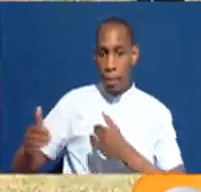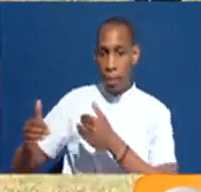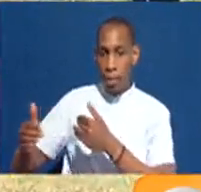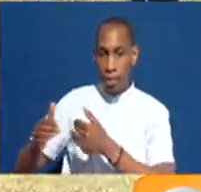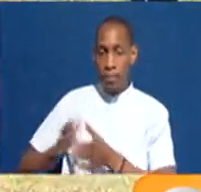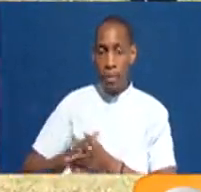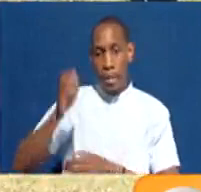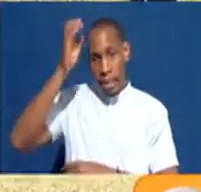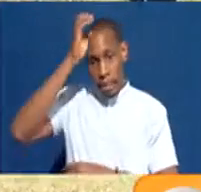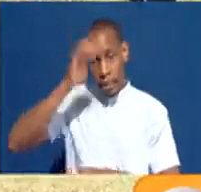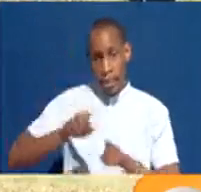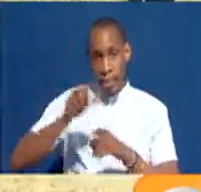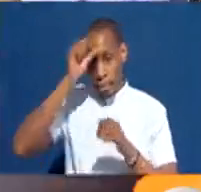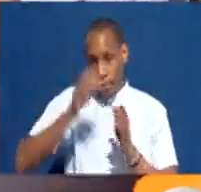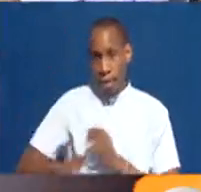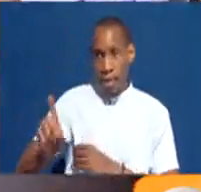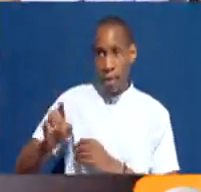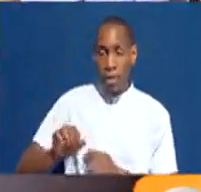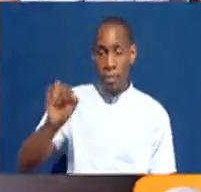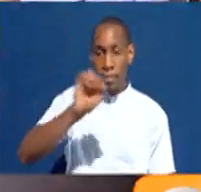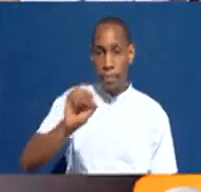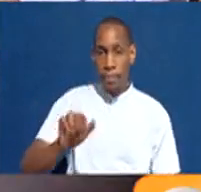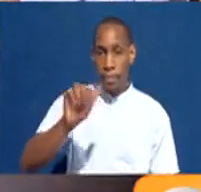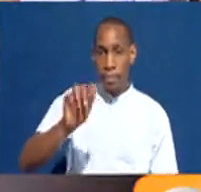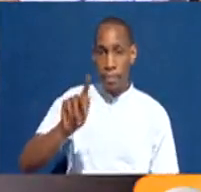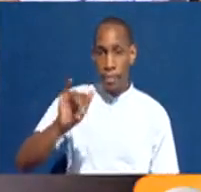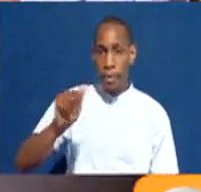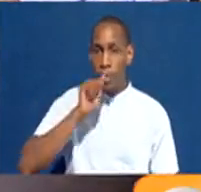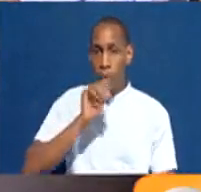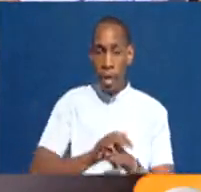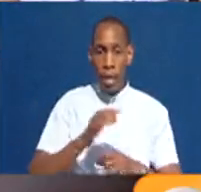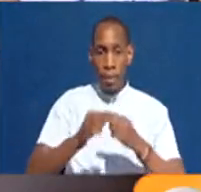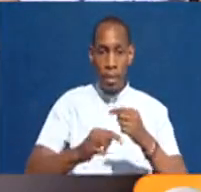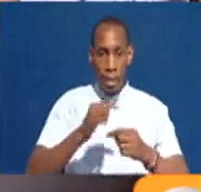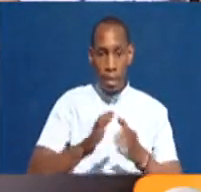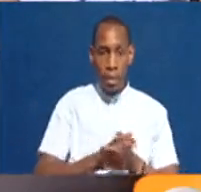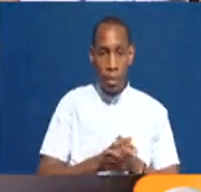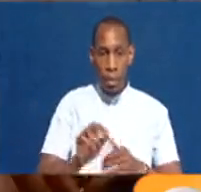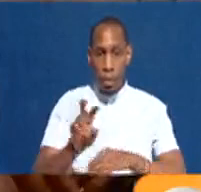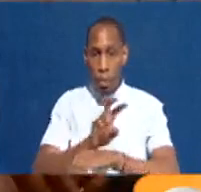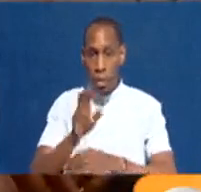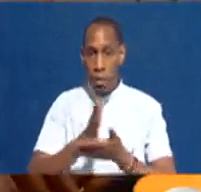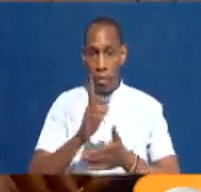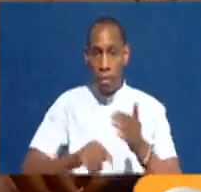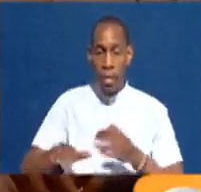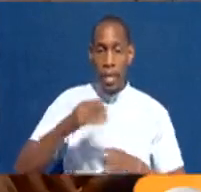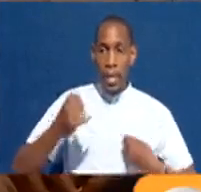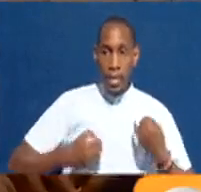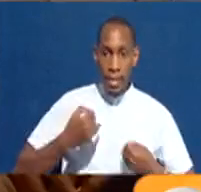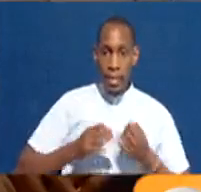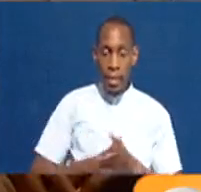Eldoret, huku gavana wa Nairobi Johnson Sakaja akiahidi kukaza kamba zaidi kuhakikisha kuwa sehemu za